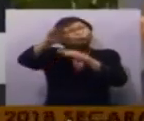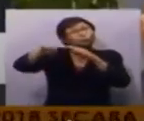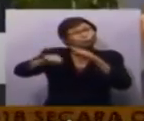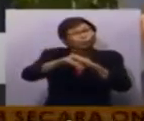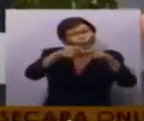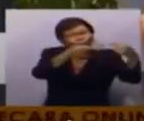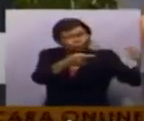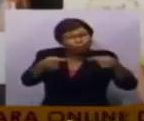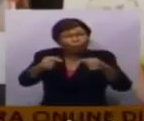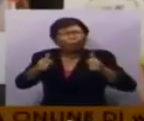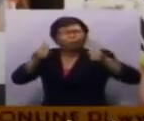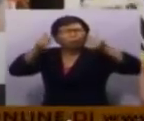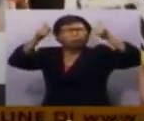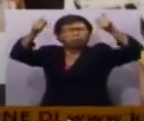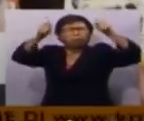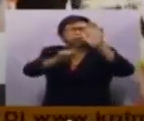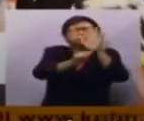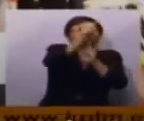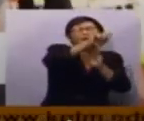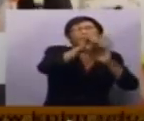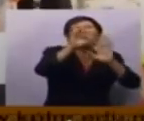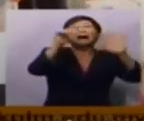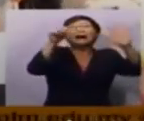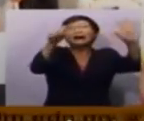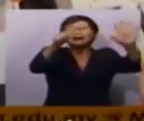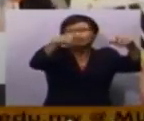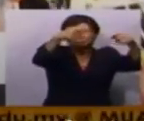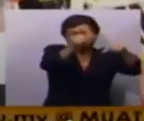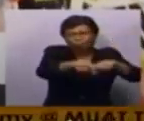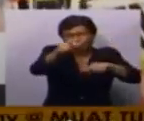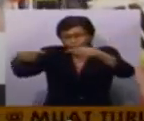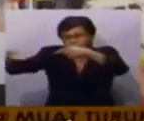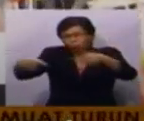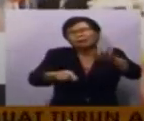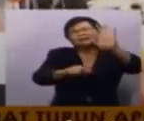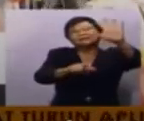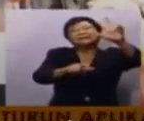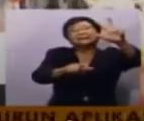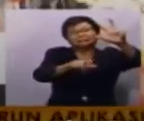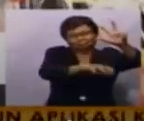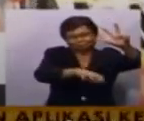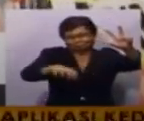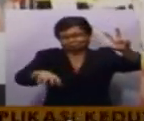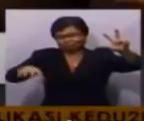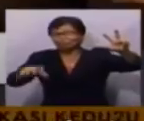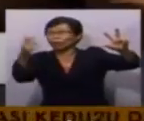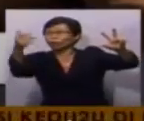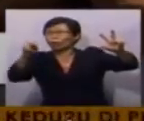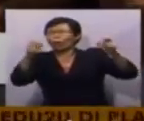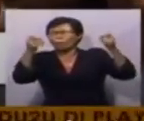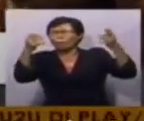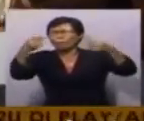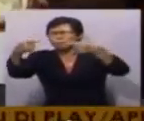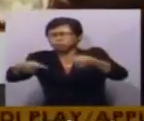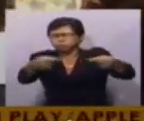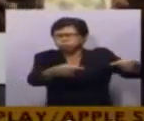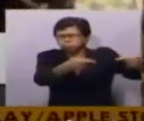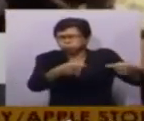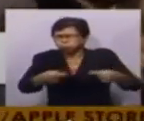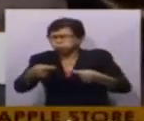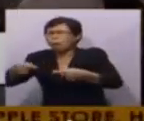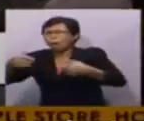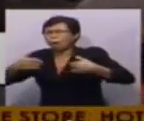keseluruhan, pertembungan tertinggi iaitu enam penjuru akan disaksikan di tiga kawasan DUN. Manakala majoriti pertandingan